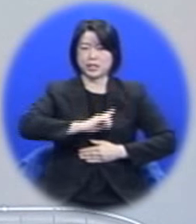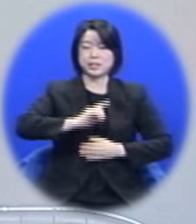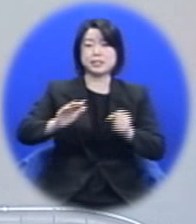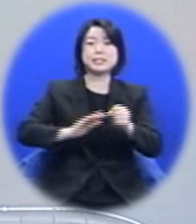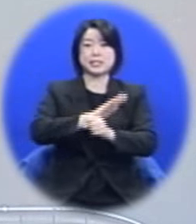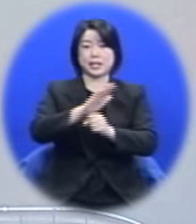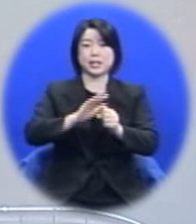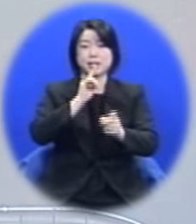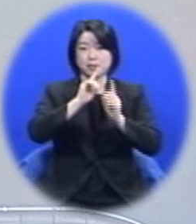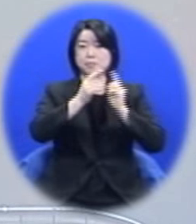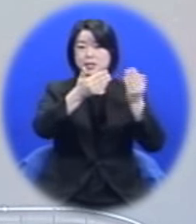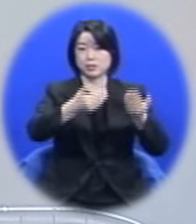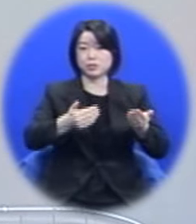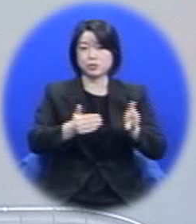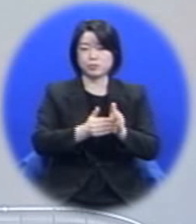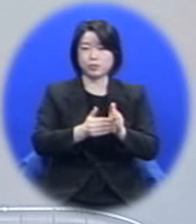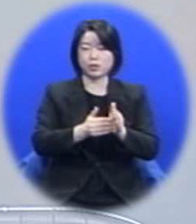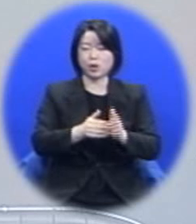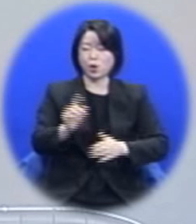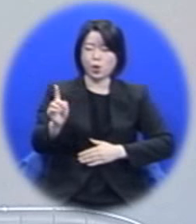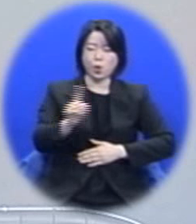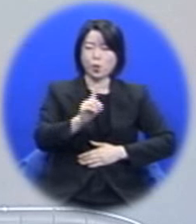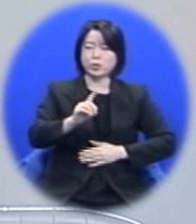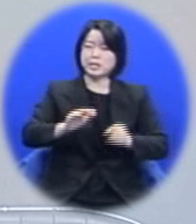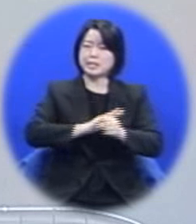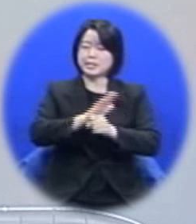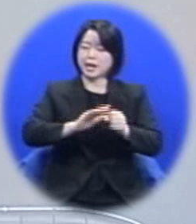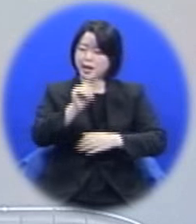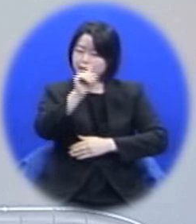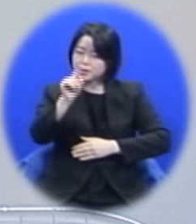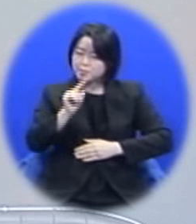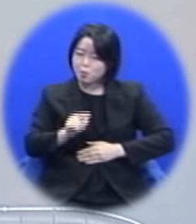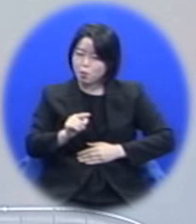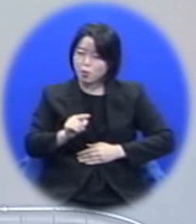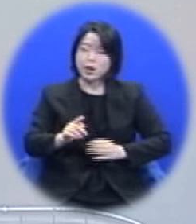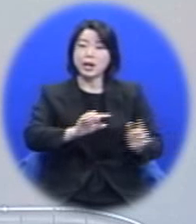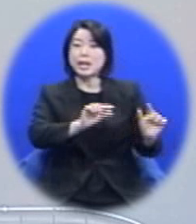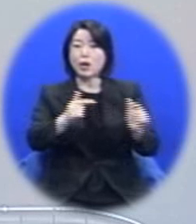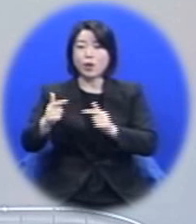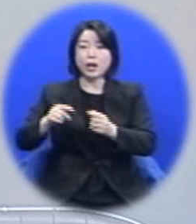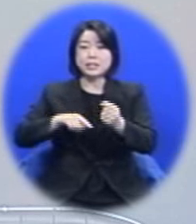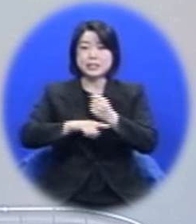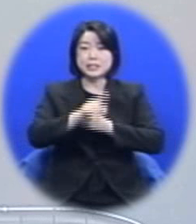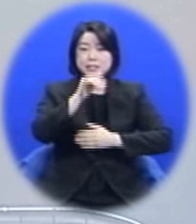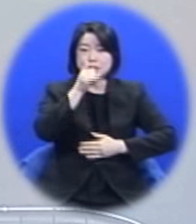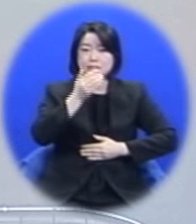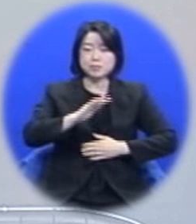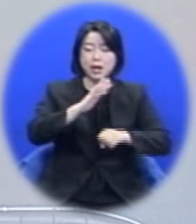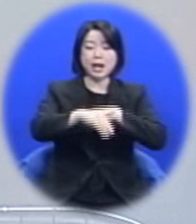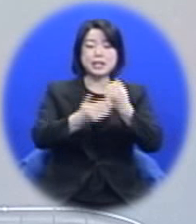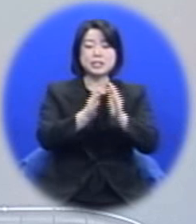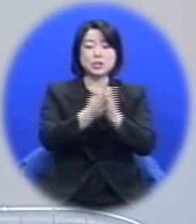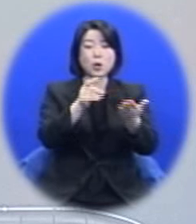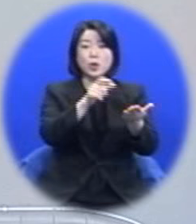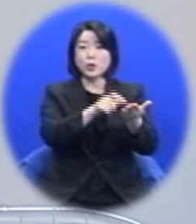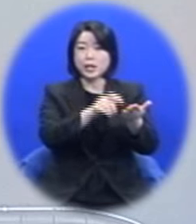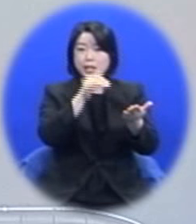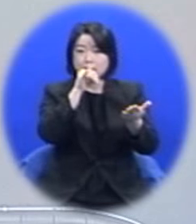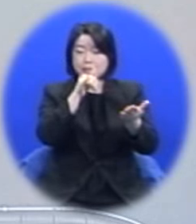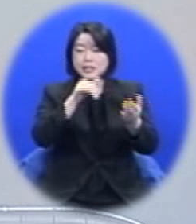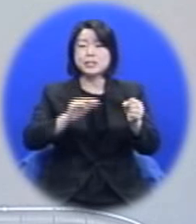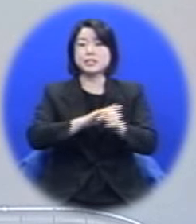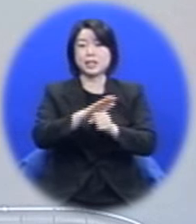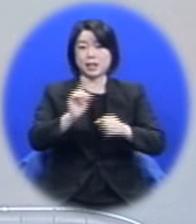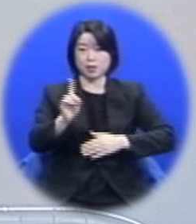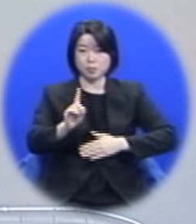그랬습니다. 도대체 사랑이 뭘까? 여러 정의가 있겠지만 성경이 말하는 사랑은